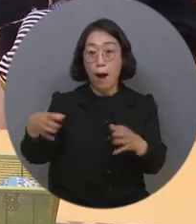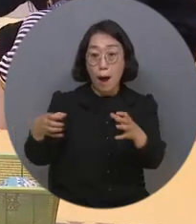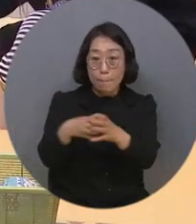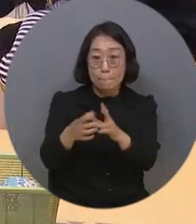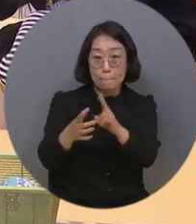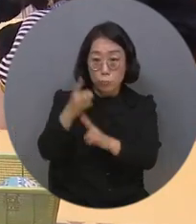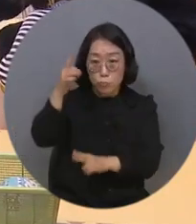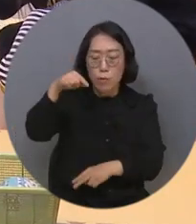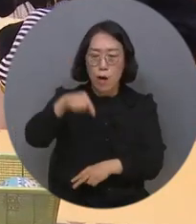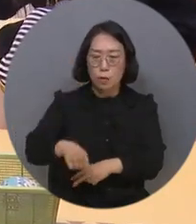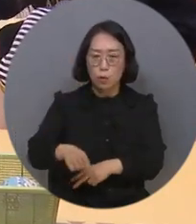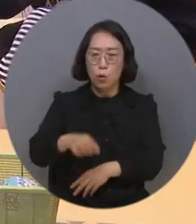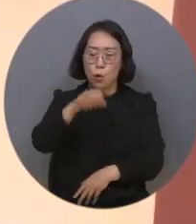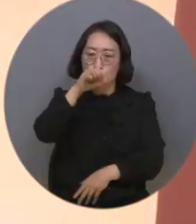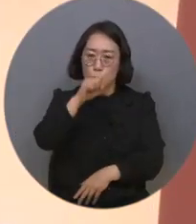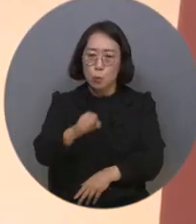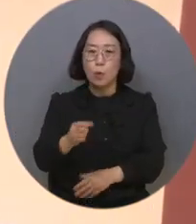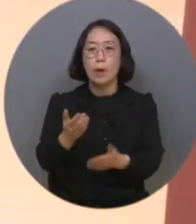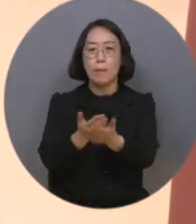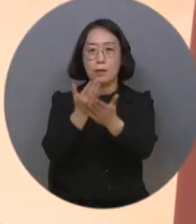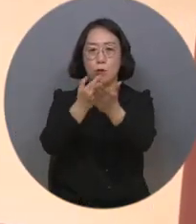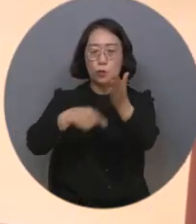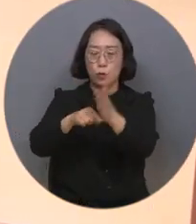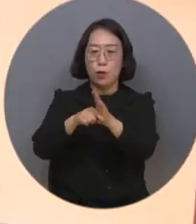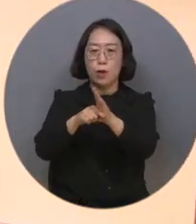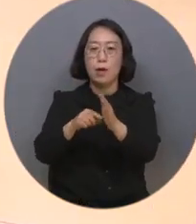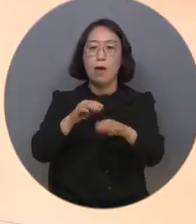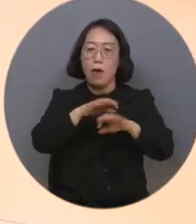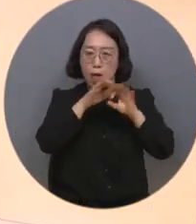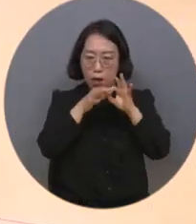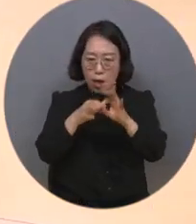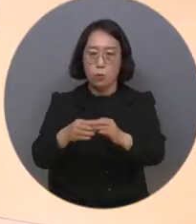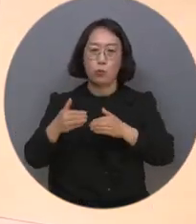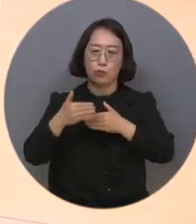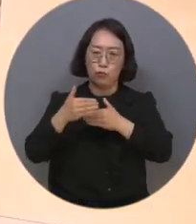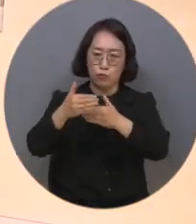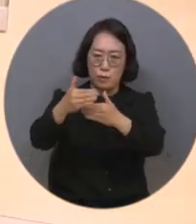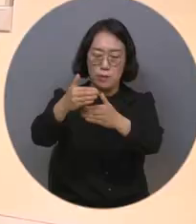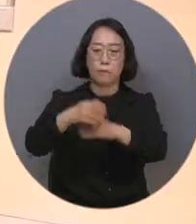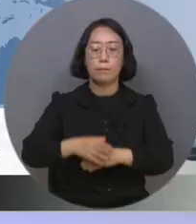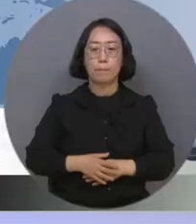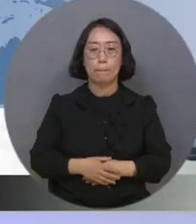질을 획기적으로 높일 수 있도록 유보통합도 추진할 예정입니다.